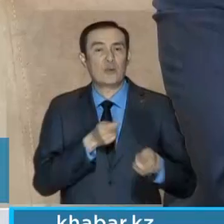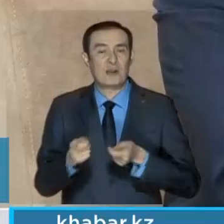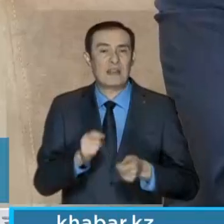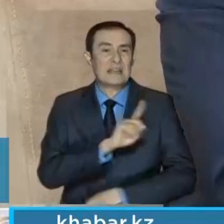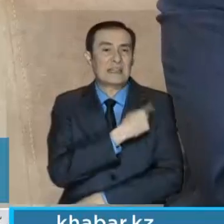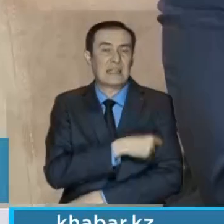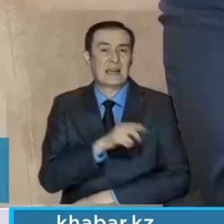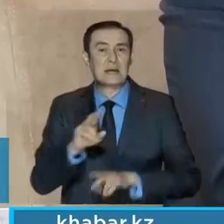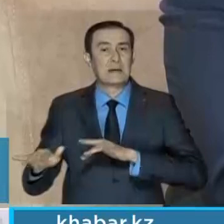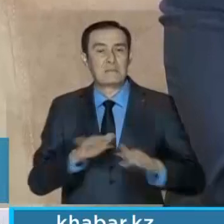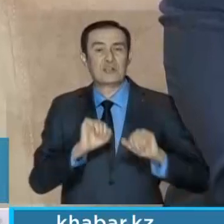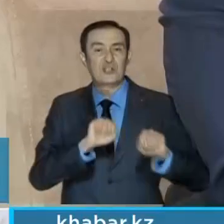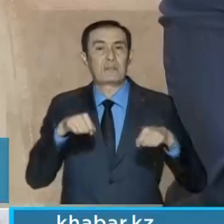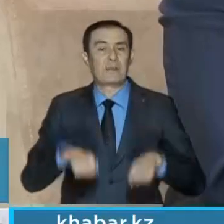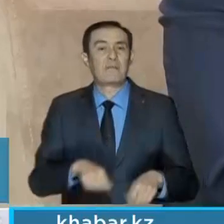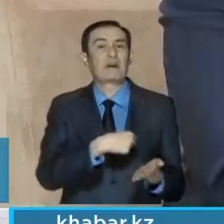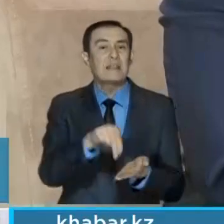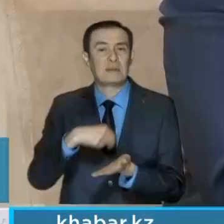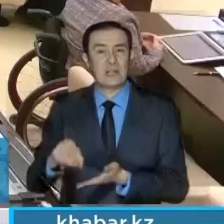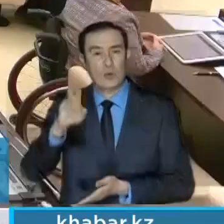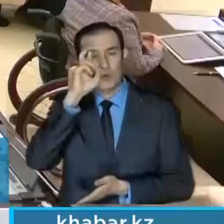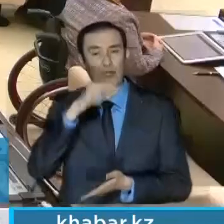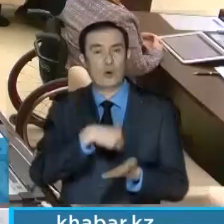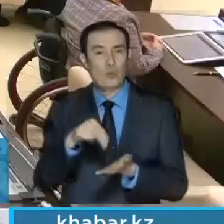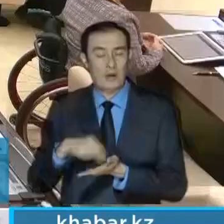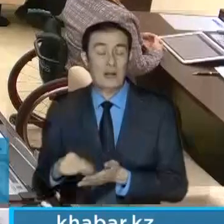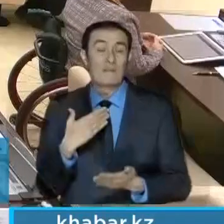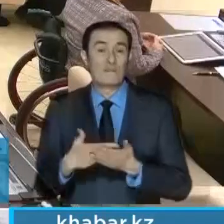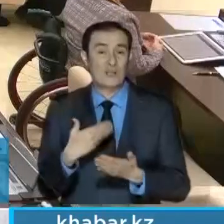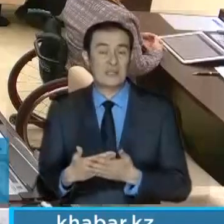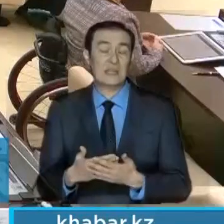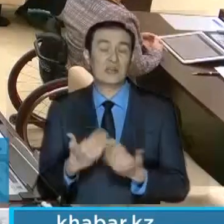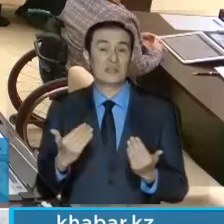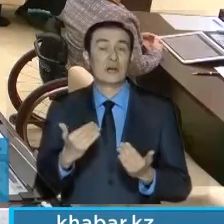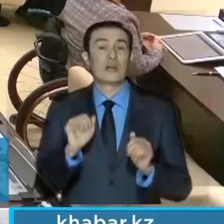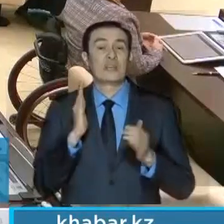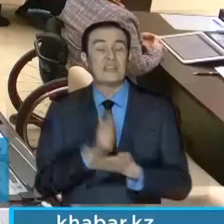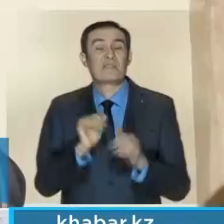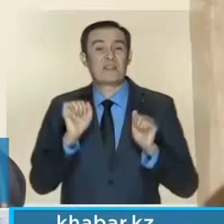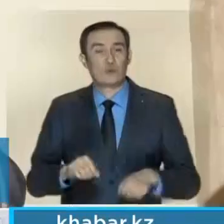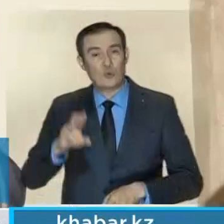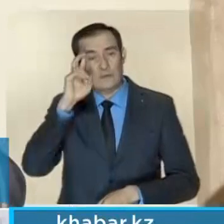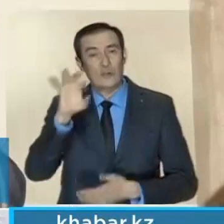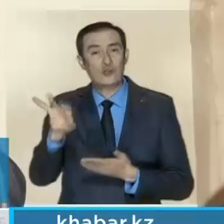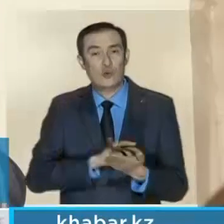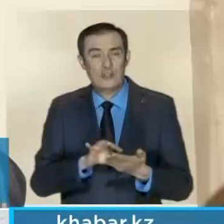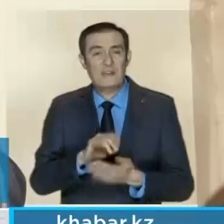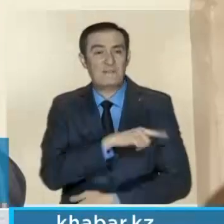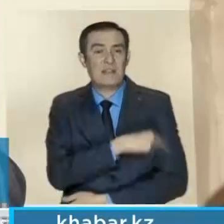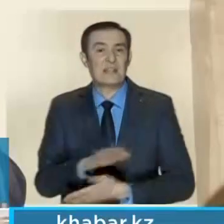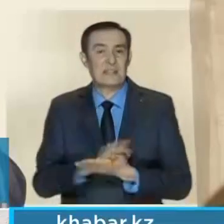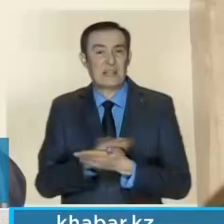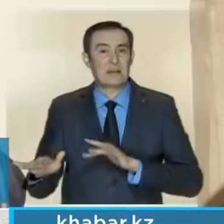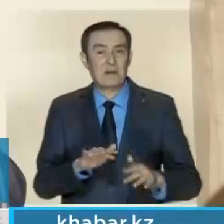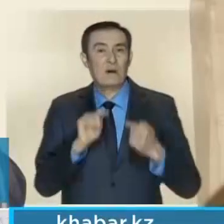санитарных мер защиты прав потребителей и государственных закупок в частности Теперь у стран есть возможность принять срочные фитосанитарные